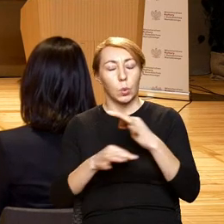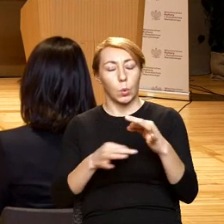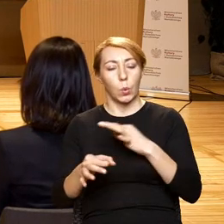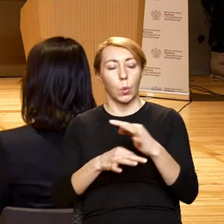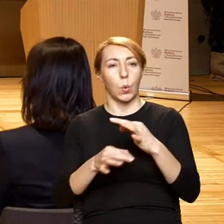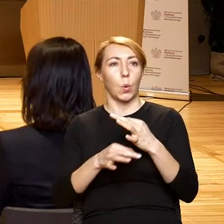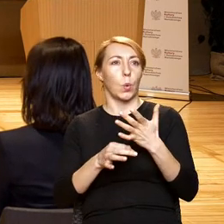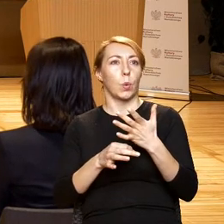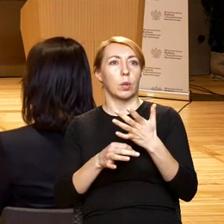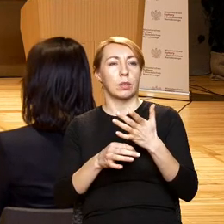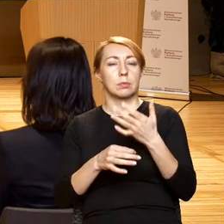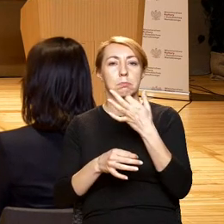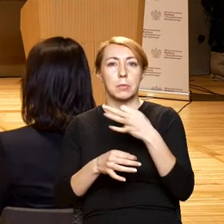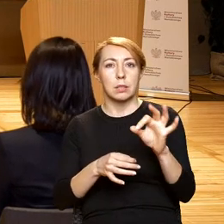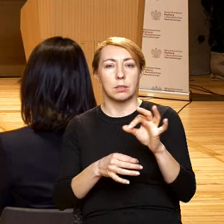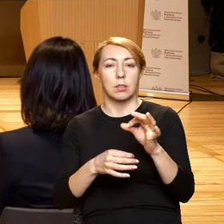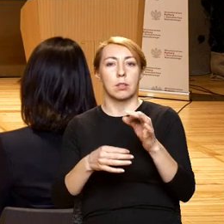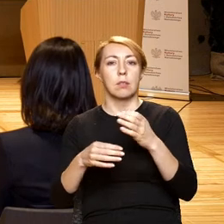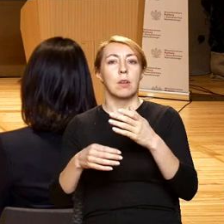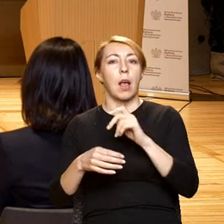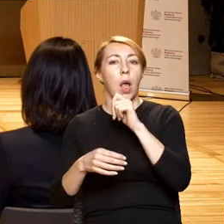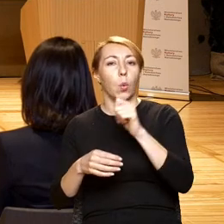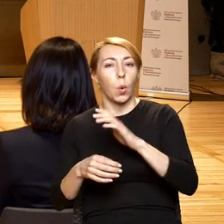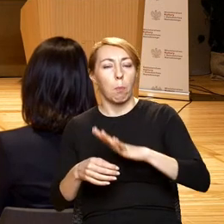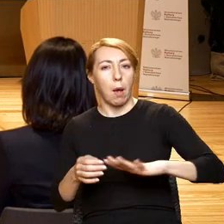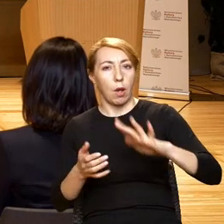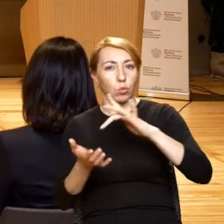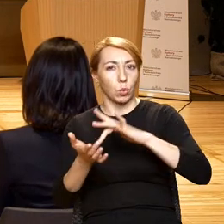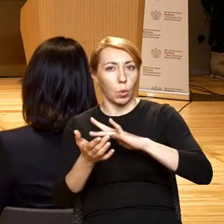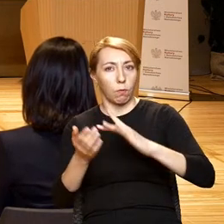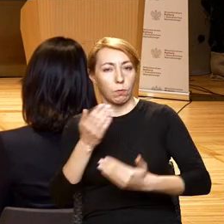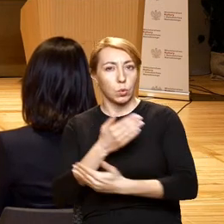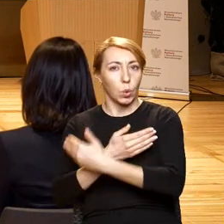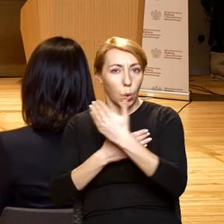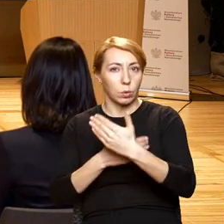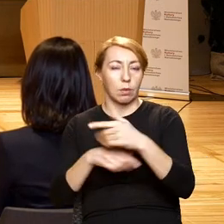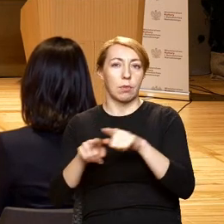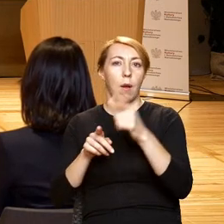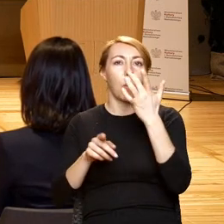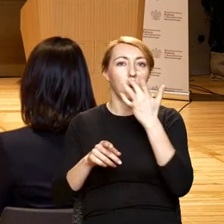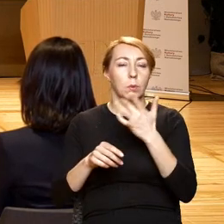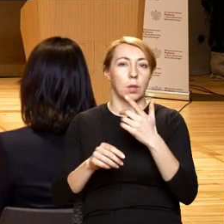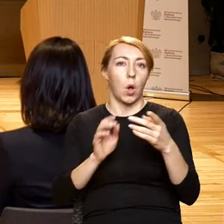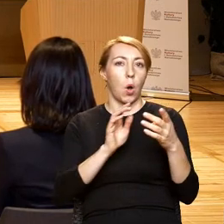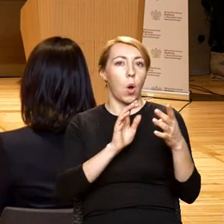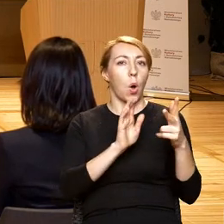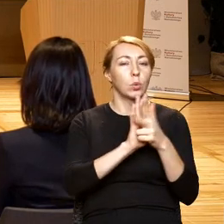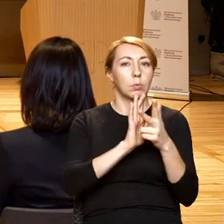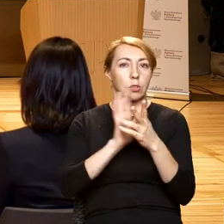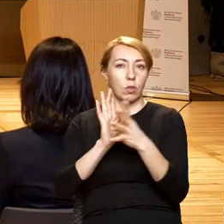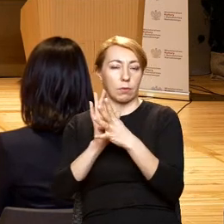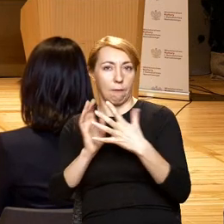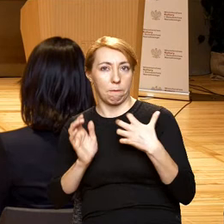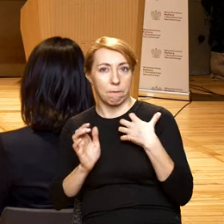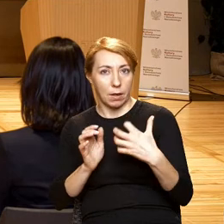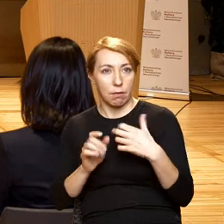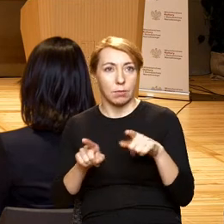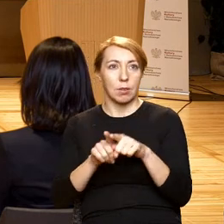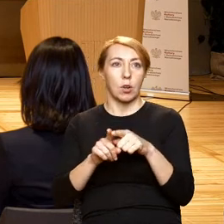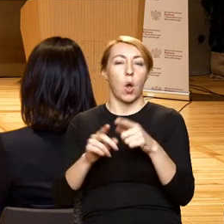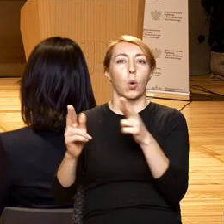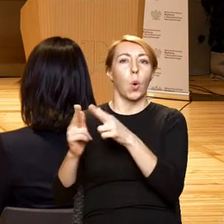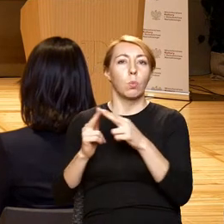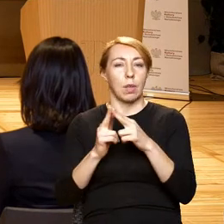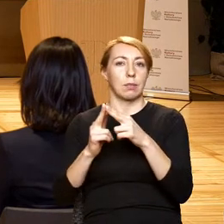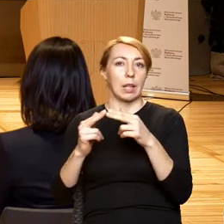Warszawskiego. Specjalizuje się w badaniach dziejów Europy Środkowo-Wschodniej i Rosji XVIII-XX wieku, w tym historii kontaktów naukowych.